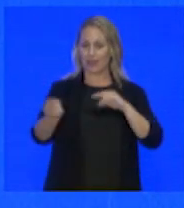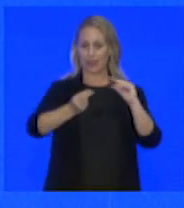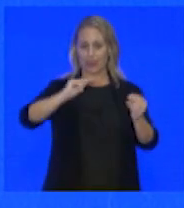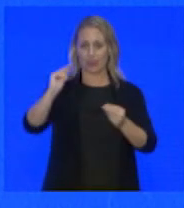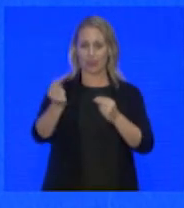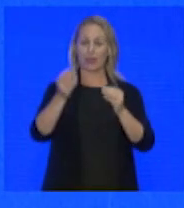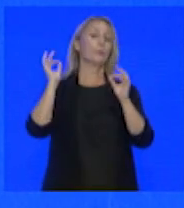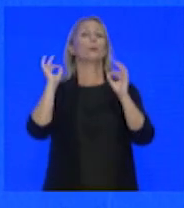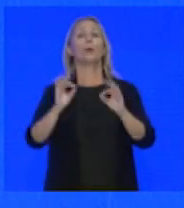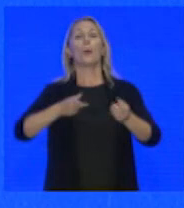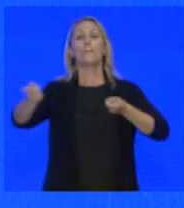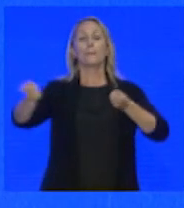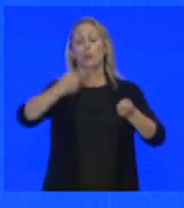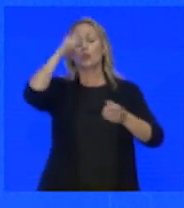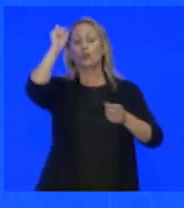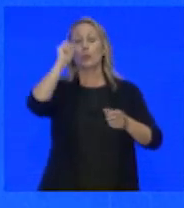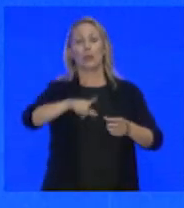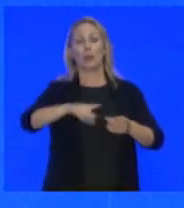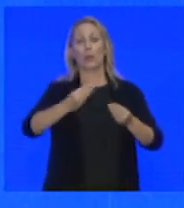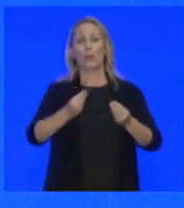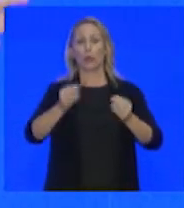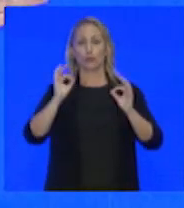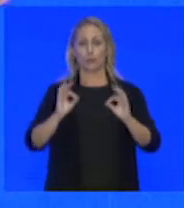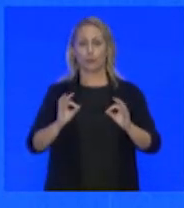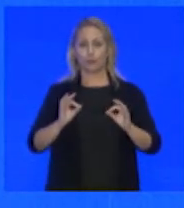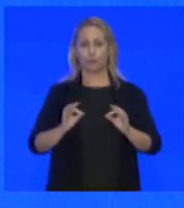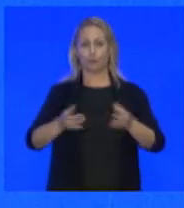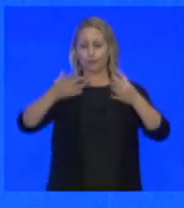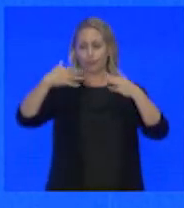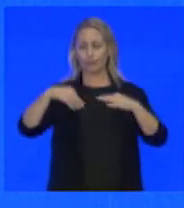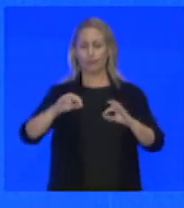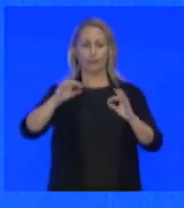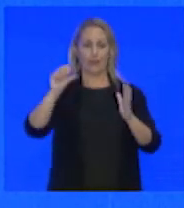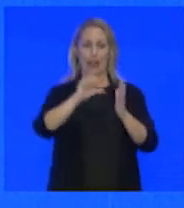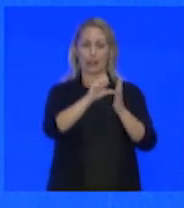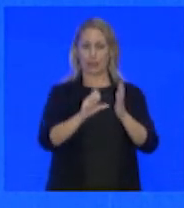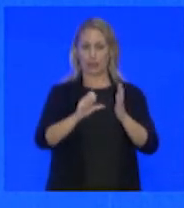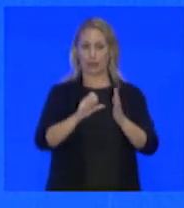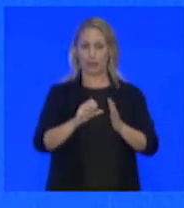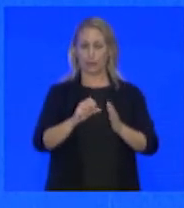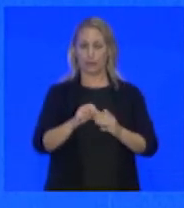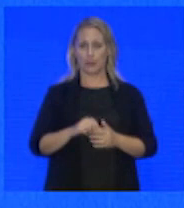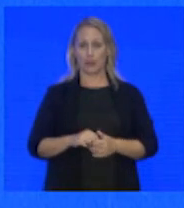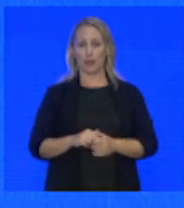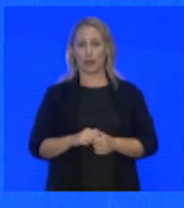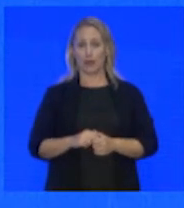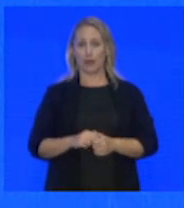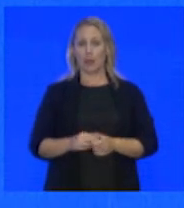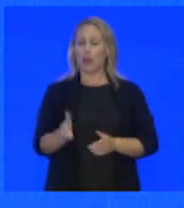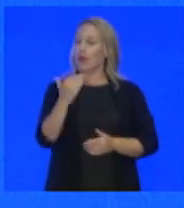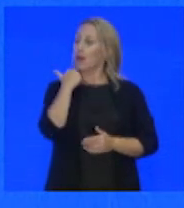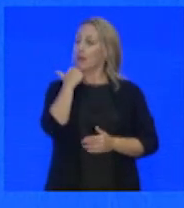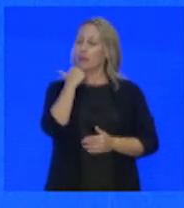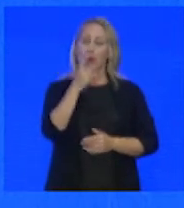πρόβλημα της διαχείρισης των στερεών αποβλήτων. Ξεκινώντας από την Αττική, δεν πρόκειται να δεχθώ